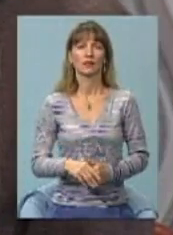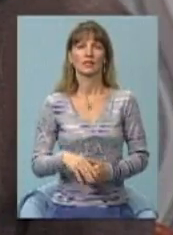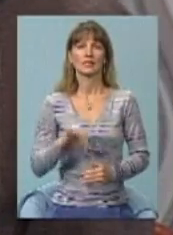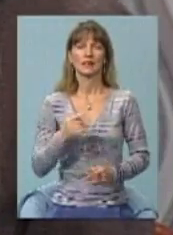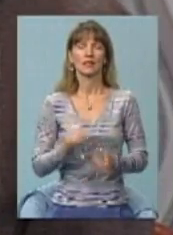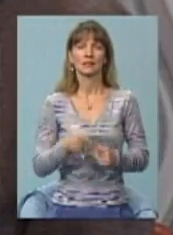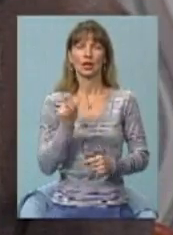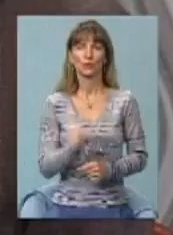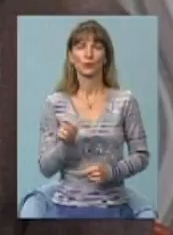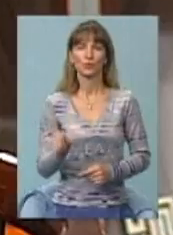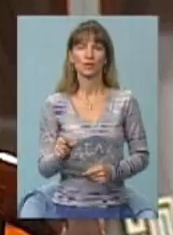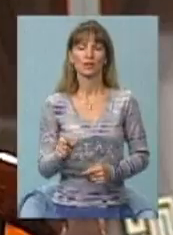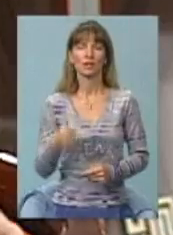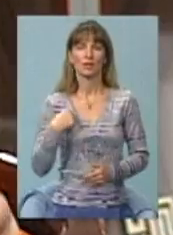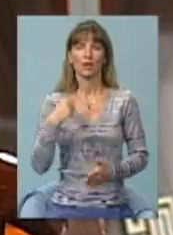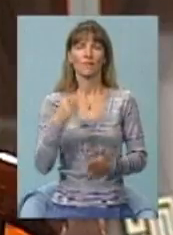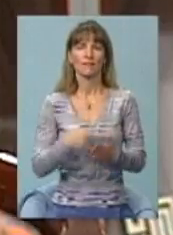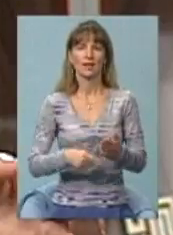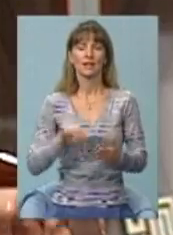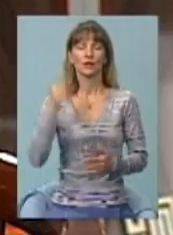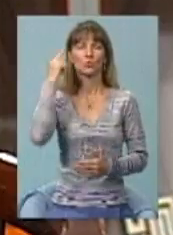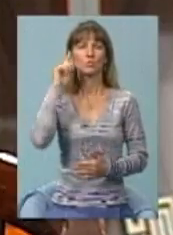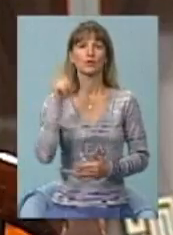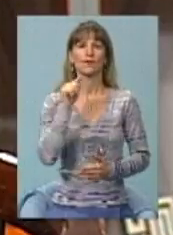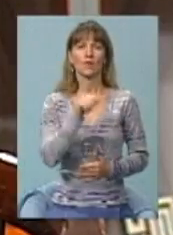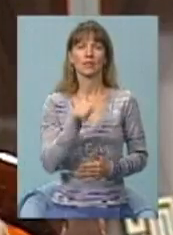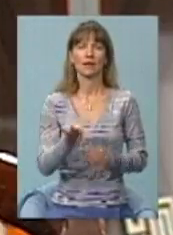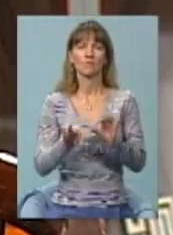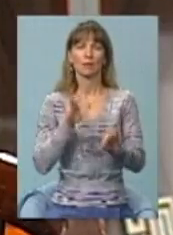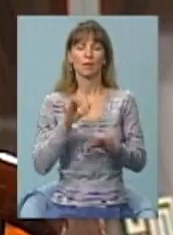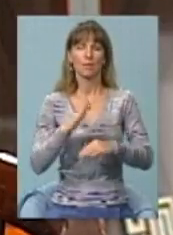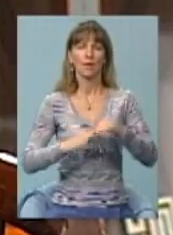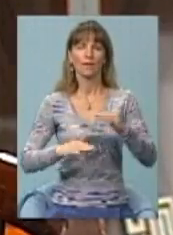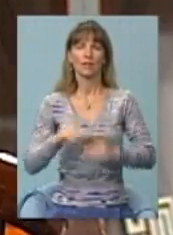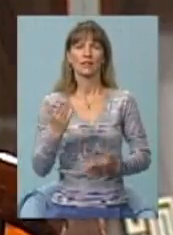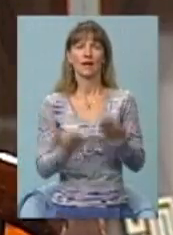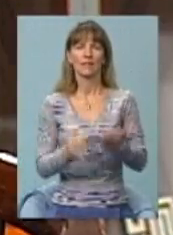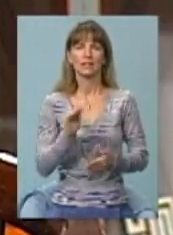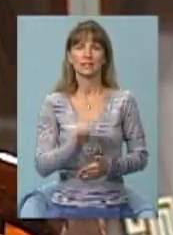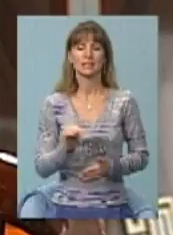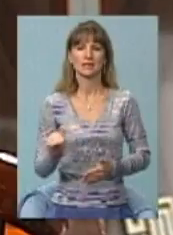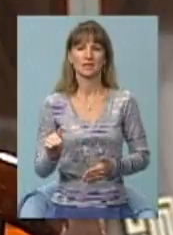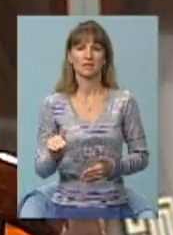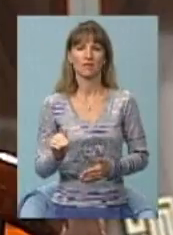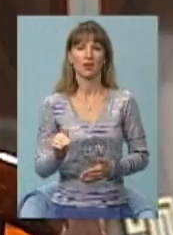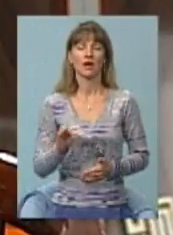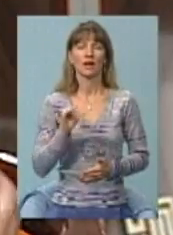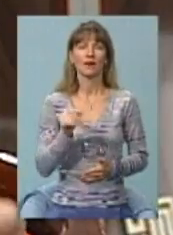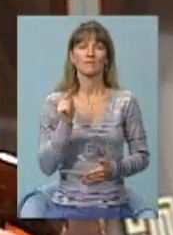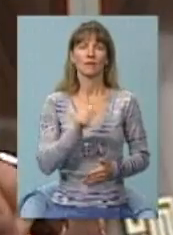Ці люди, я певно, я думаю, що вони вибирають цю професію, мабуть, з дитинства. Вони